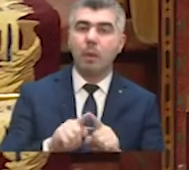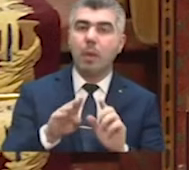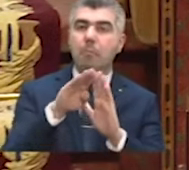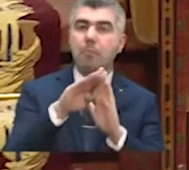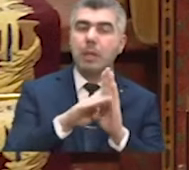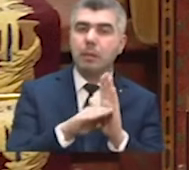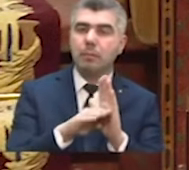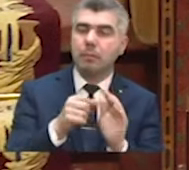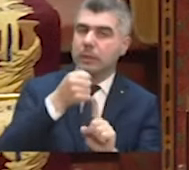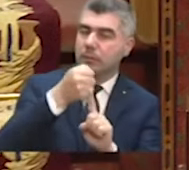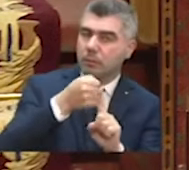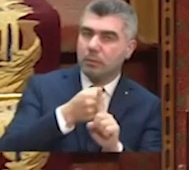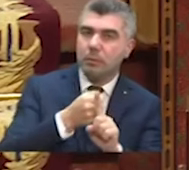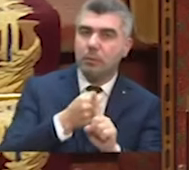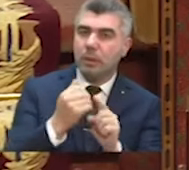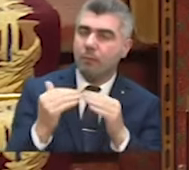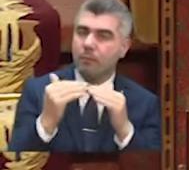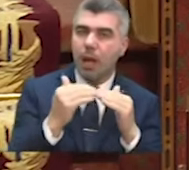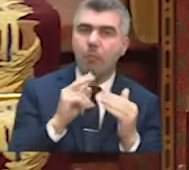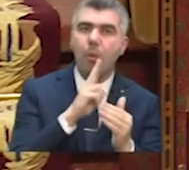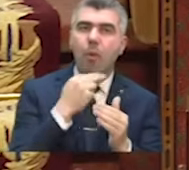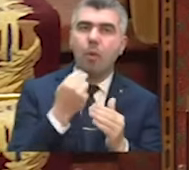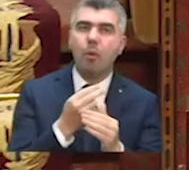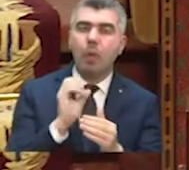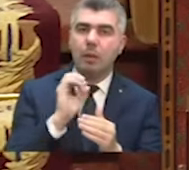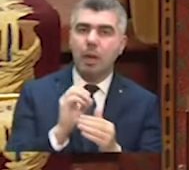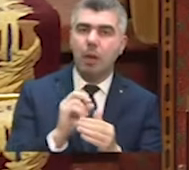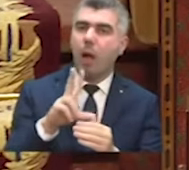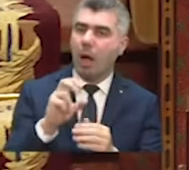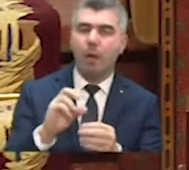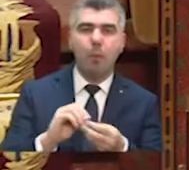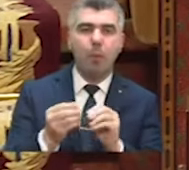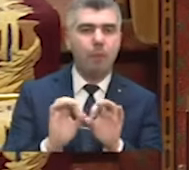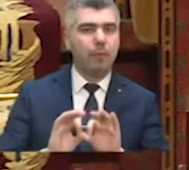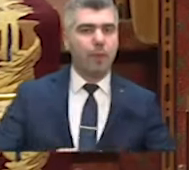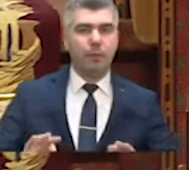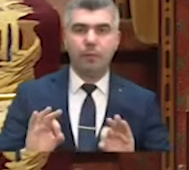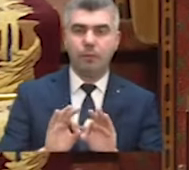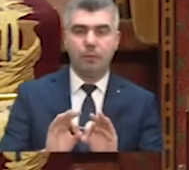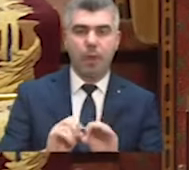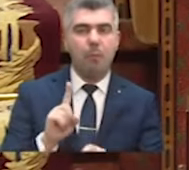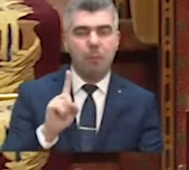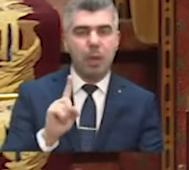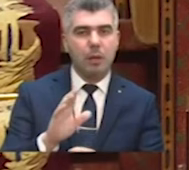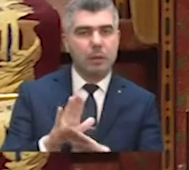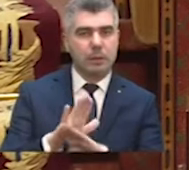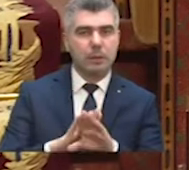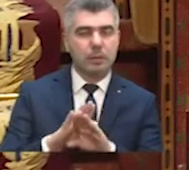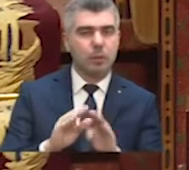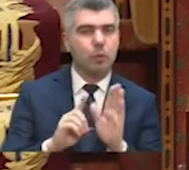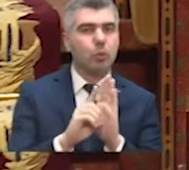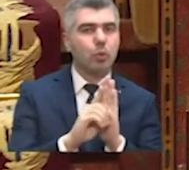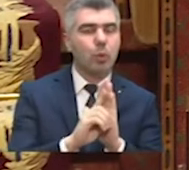كيدير ما بجهده باش يكون واحد النوع من التنسيق مع الحكومة، وهذا الشيء ما عندنا فيه حتى شي إشكال، ولكن أرجوكم عندنا الدستور كي